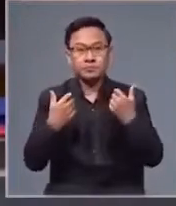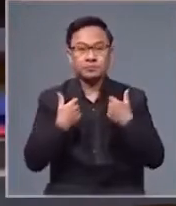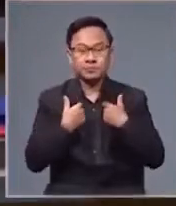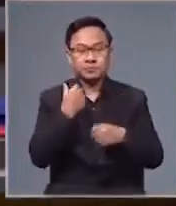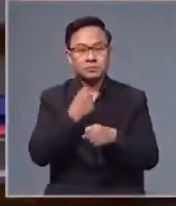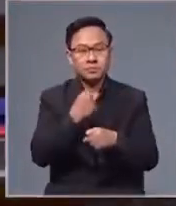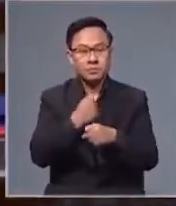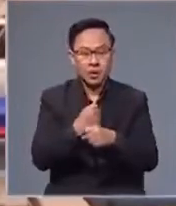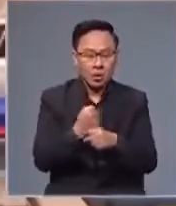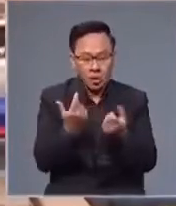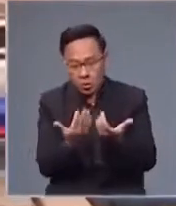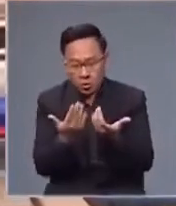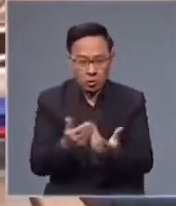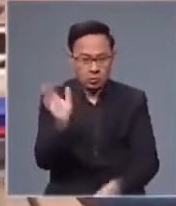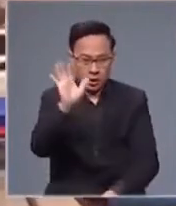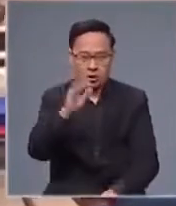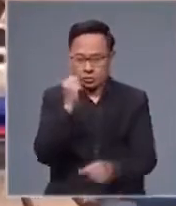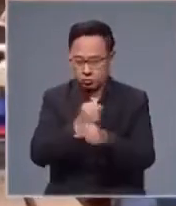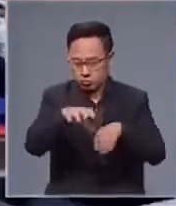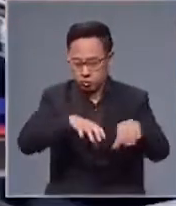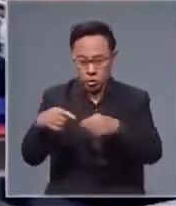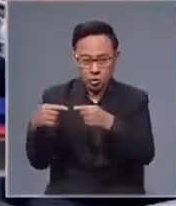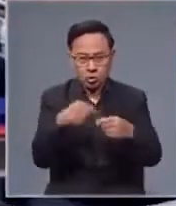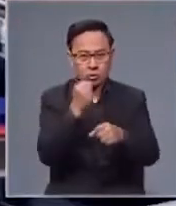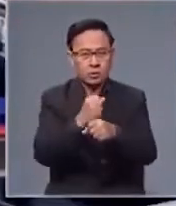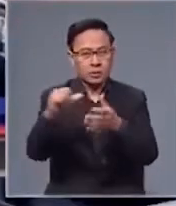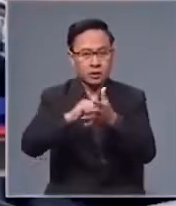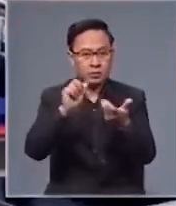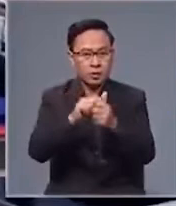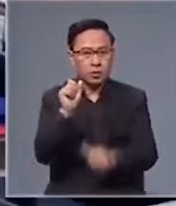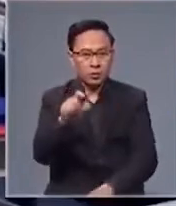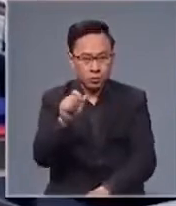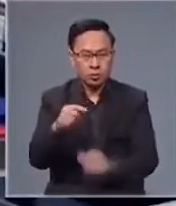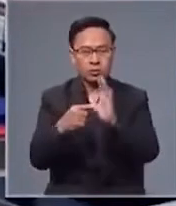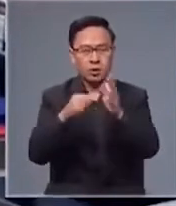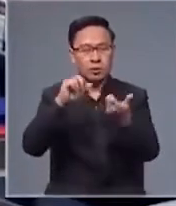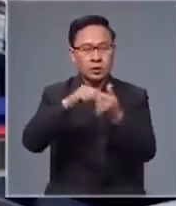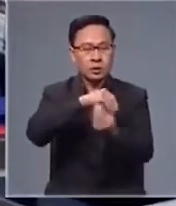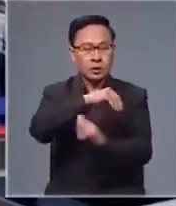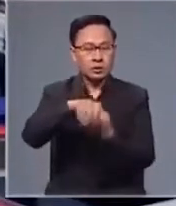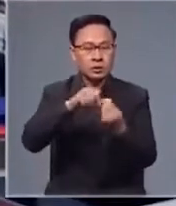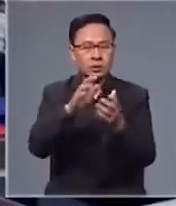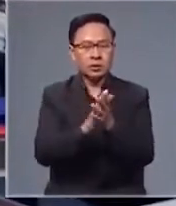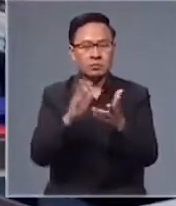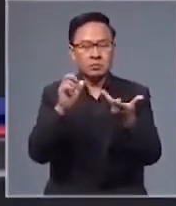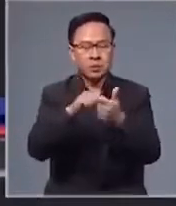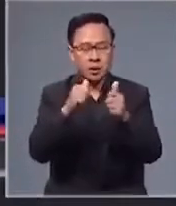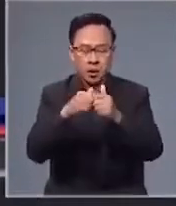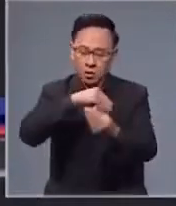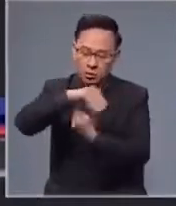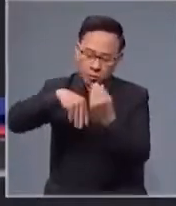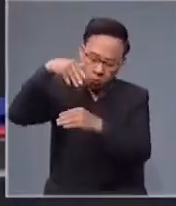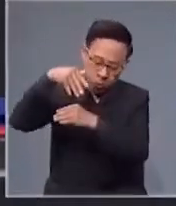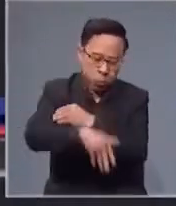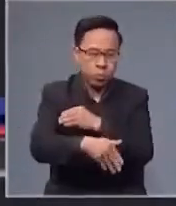ม่สามารถที่จะรั้งรอได้โดยเฉพาะอย่างยิ่งปัญหาทางด้านเศรษฐกิจที่ได้ถดถอยลงมาจนถึงขั้นที่เรียกว่าตกต่ำ